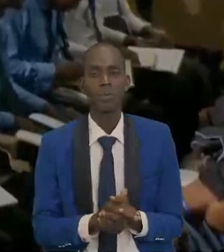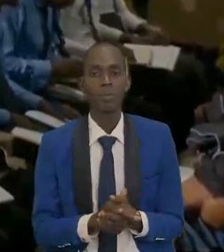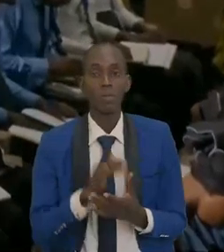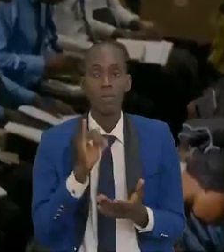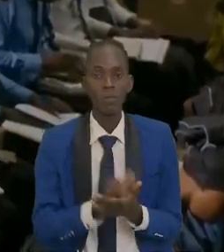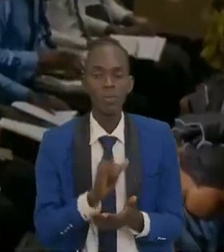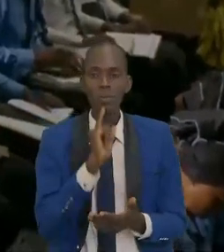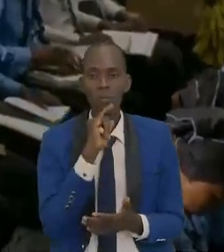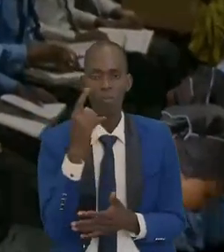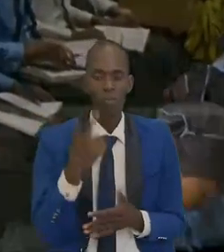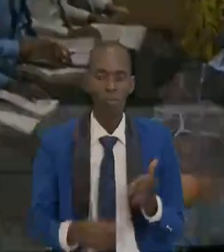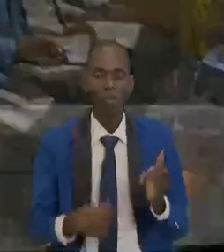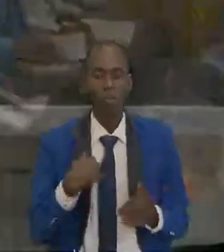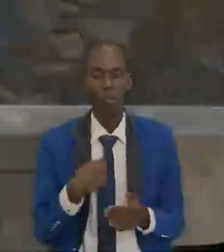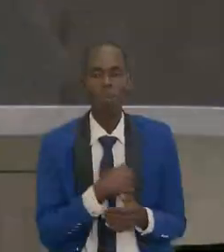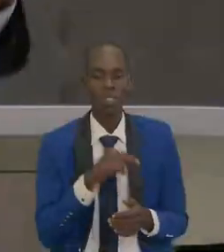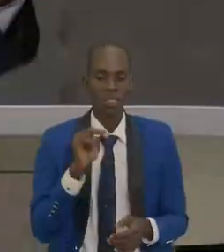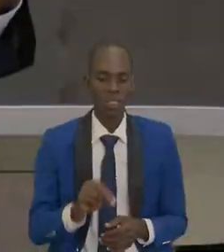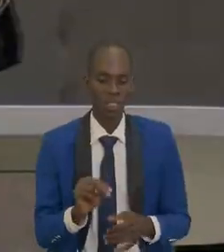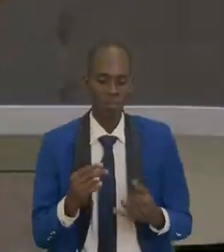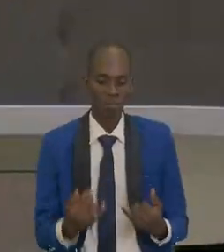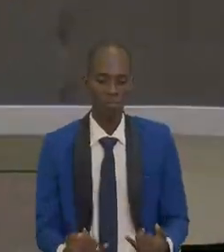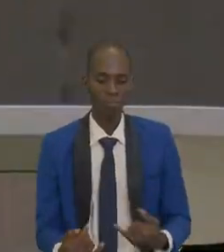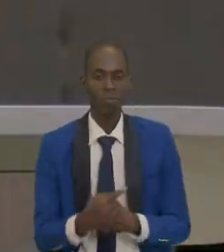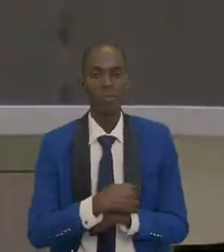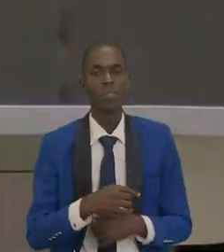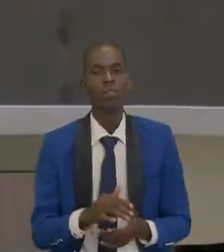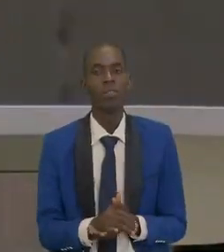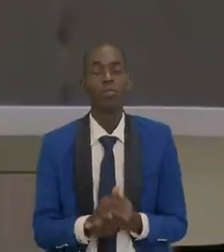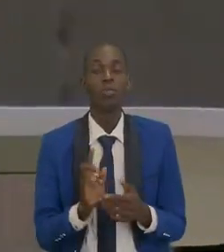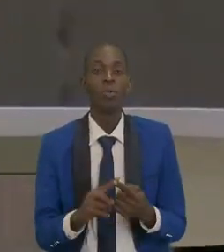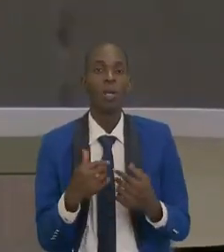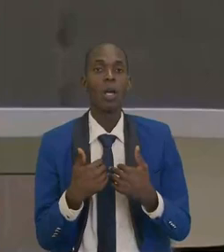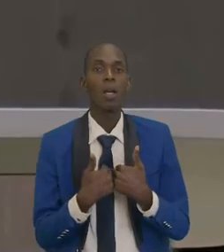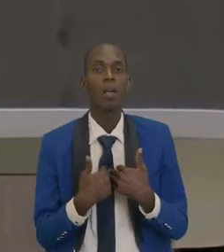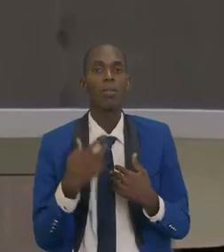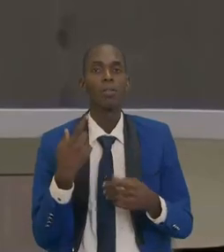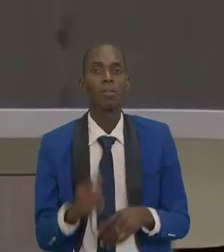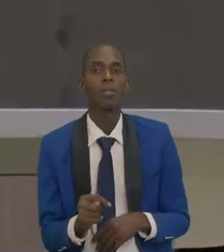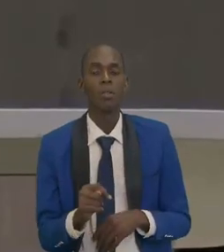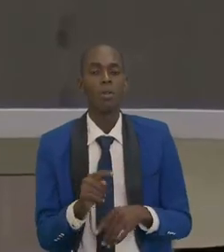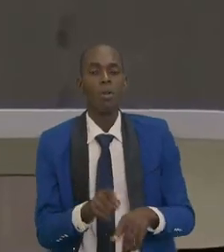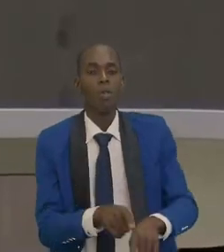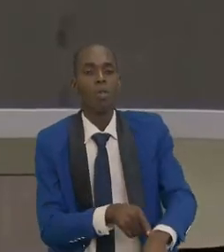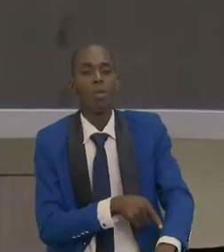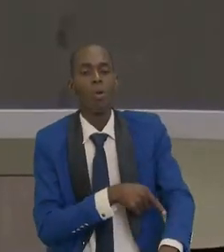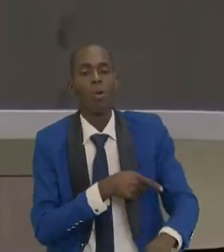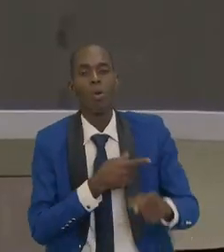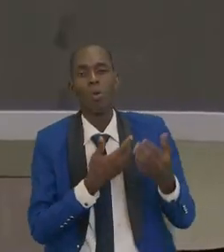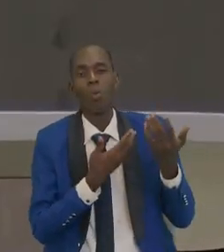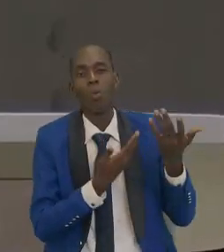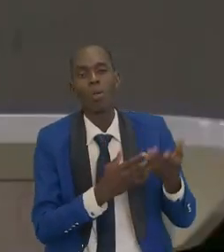C'est ce dont nous avons besoin aujourd'hui pour avoir le réveil